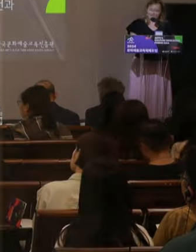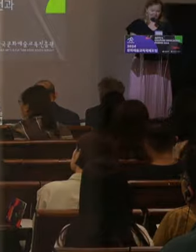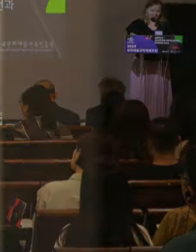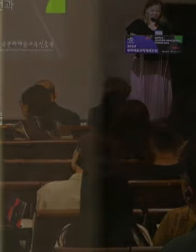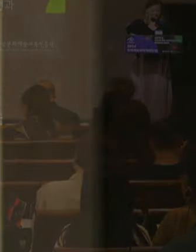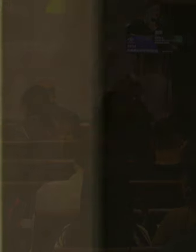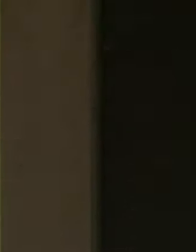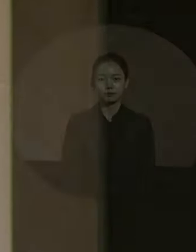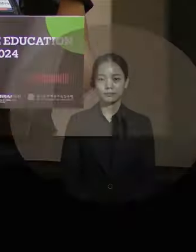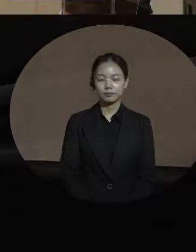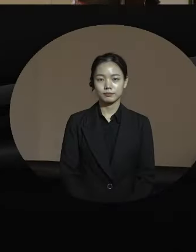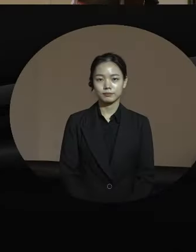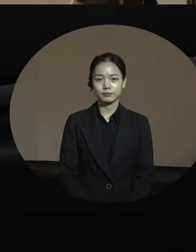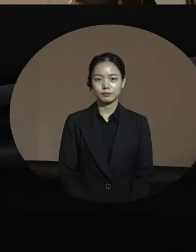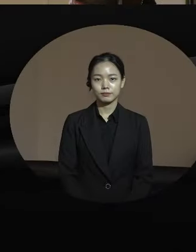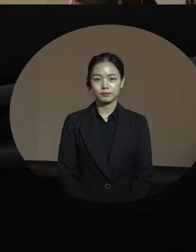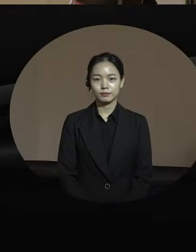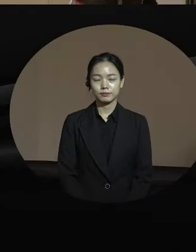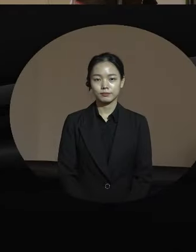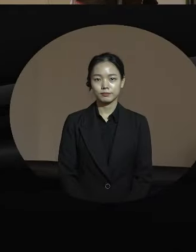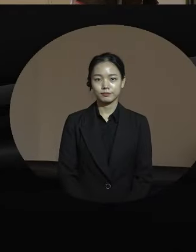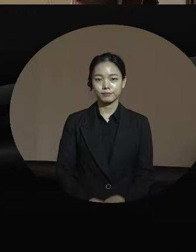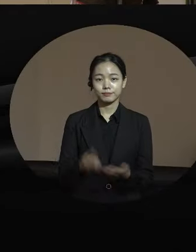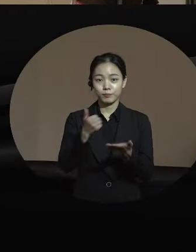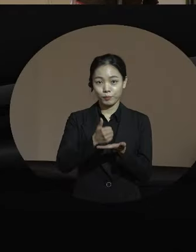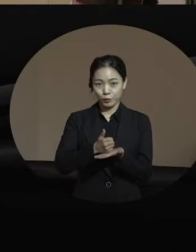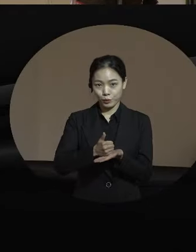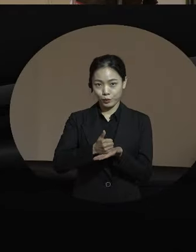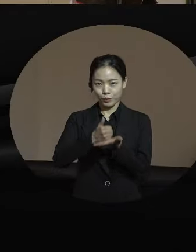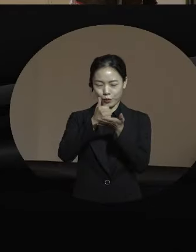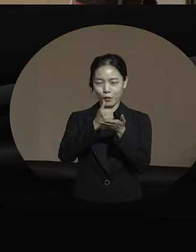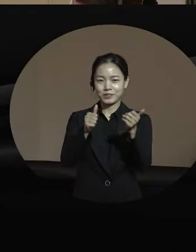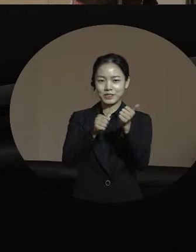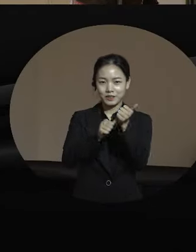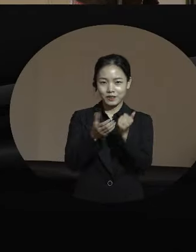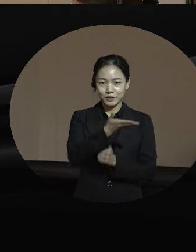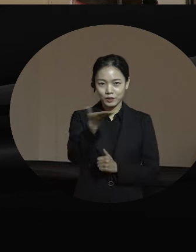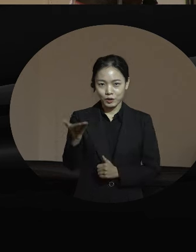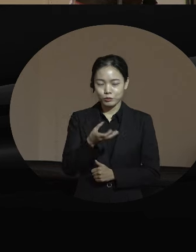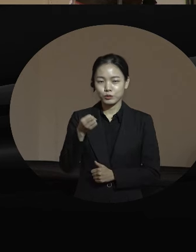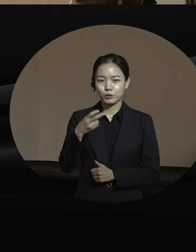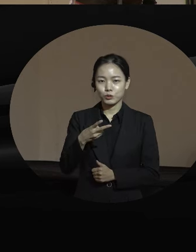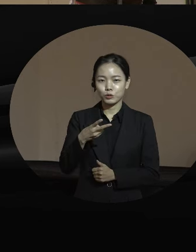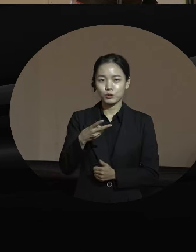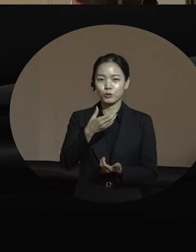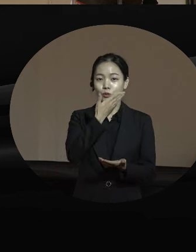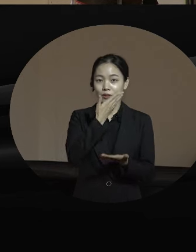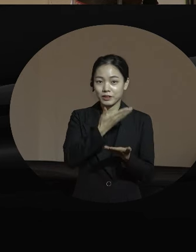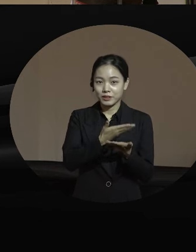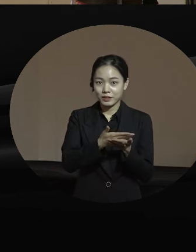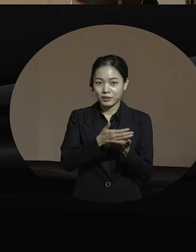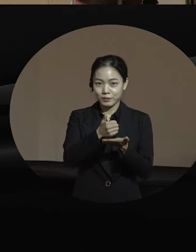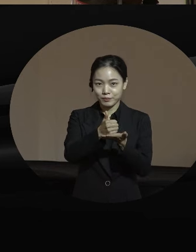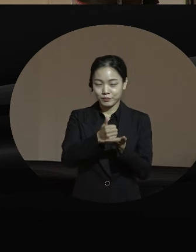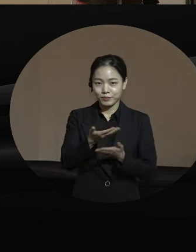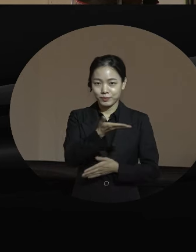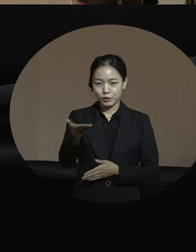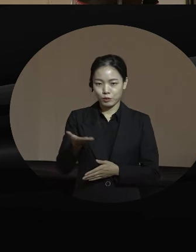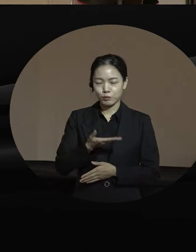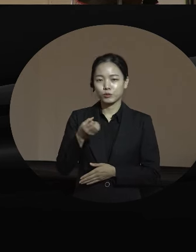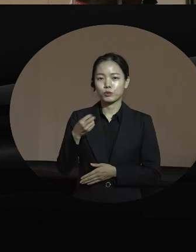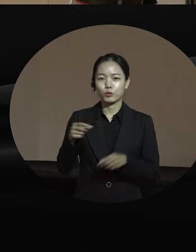디스팅구이시드 미니스터, 엑셀렌시스, 디어 콜리그스, both present and online. I'm very honored